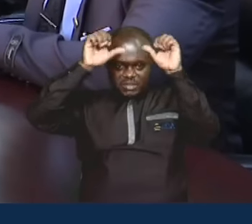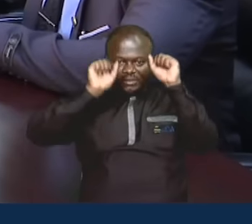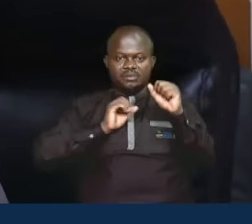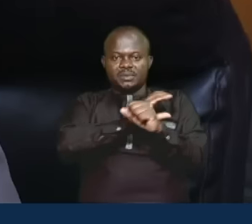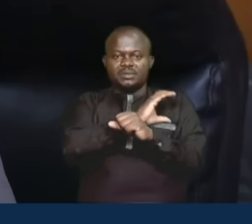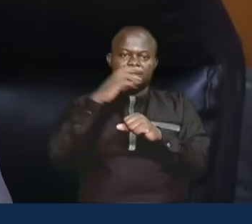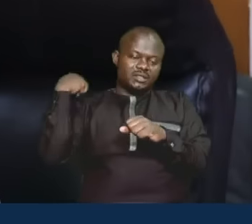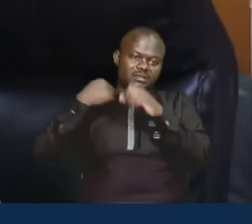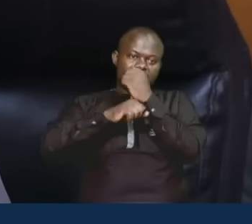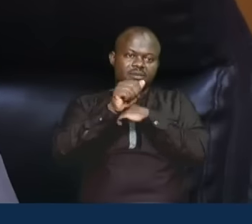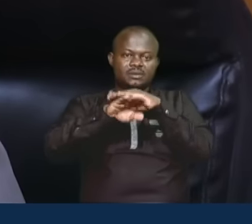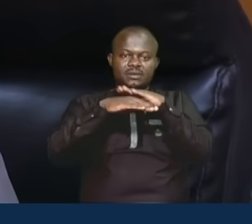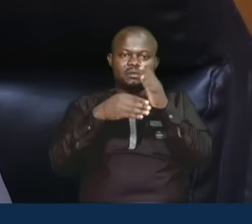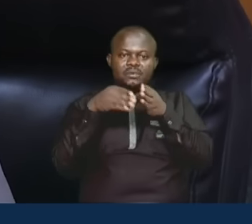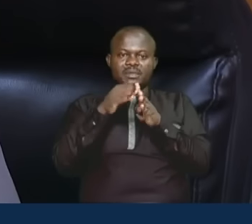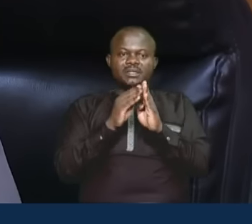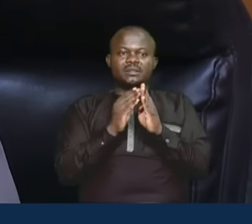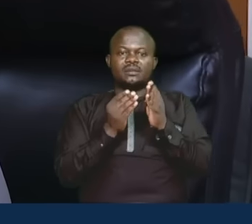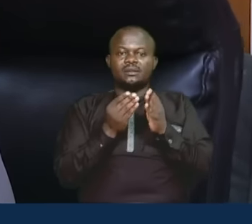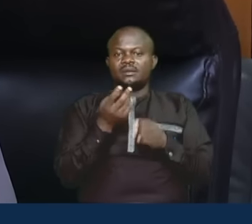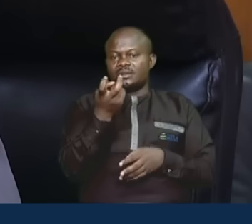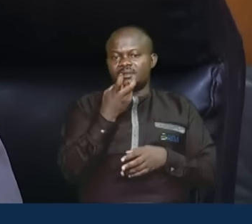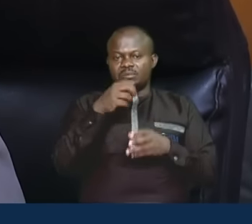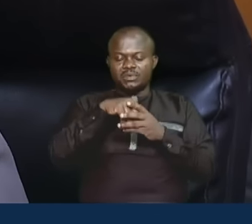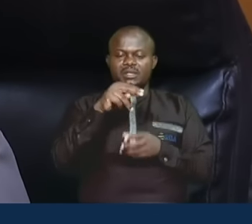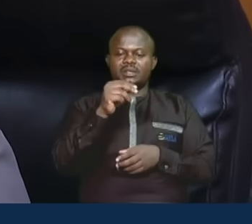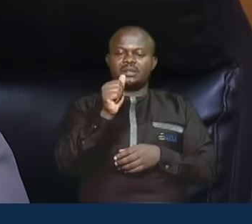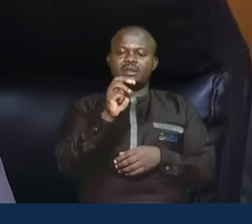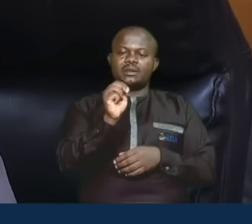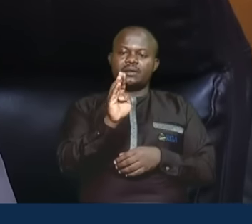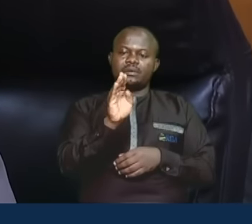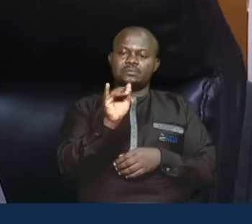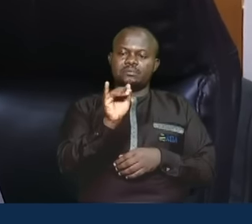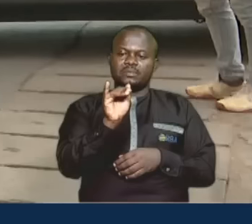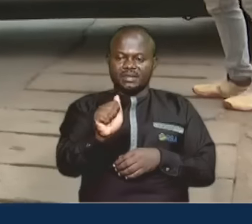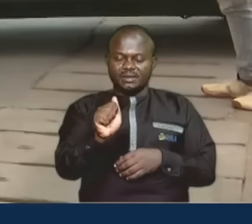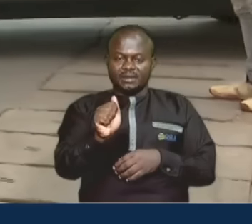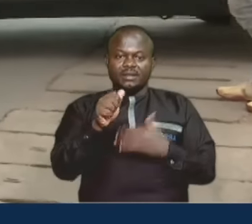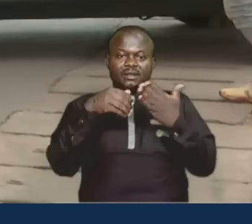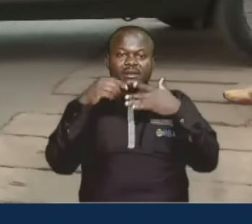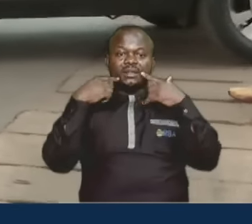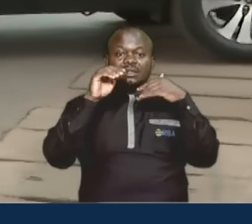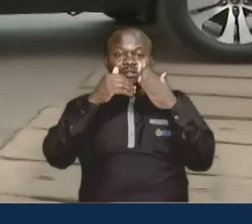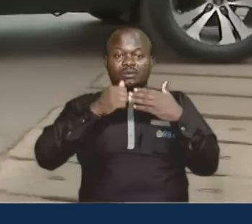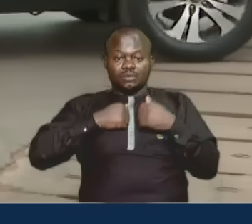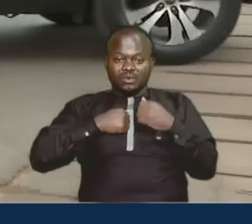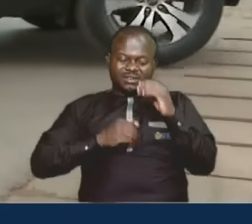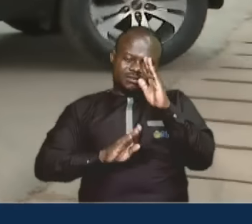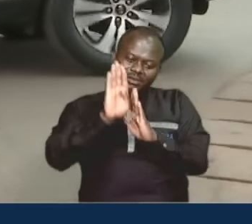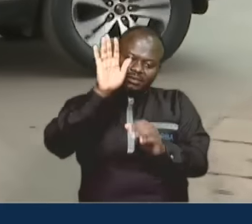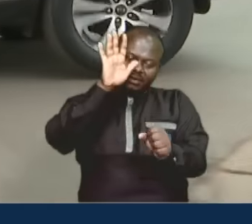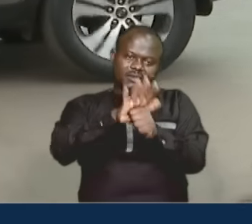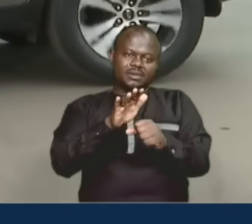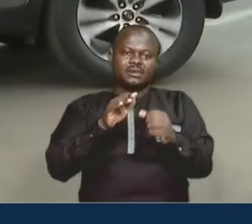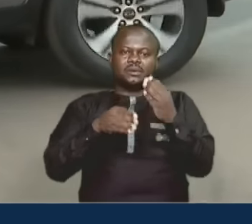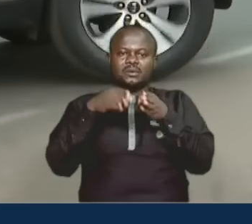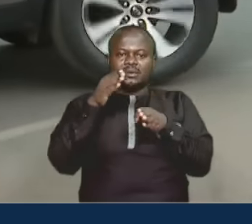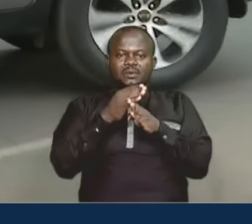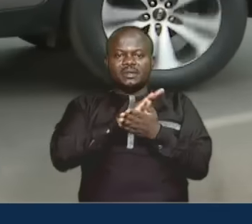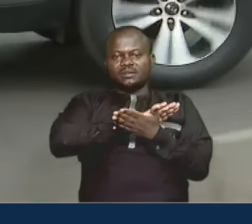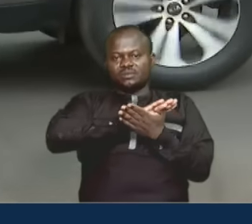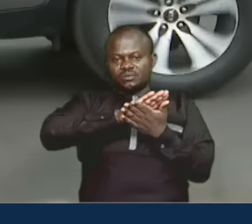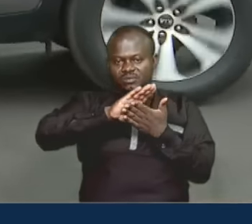ibikorwa remezo imyubakire n'ubwikorezi muri sena ya Namibia senateri Alpheus Abraham avuga ko u Rwanda rwateye imbere mu miturire isuku